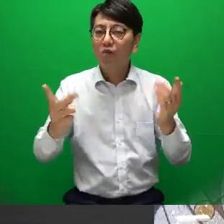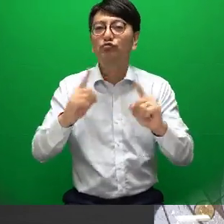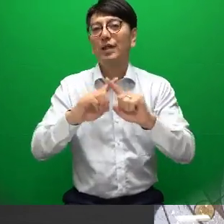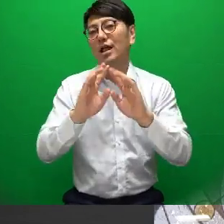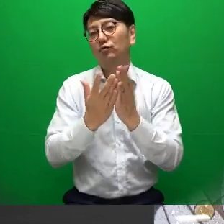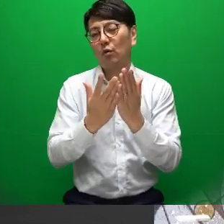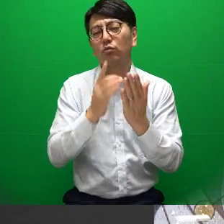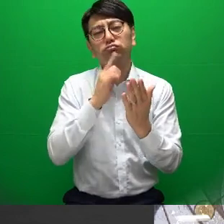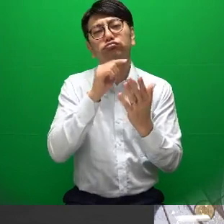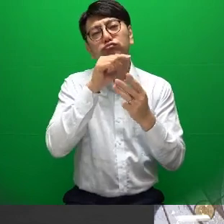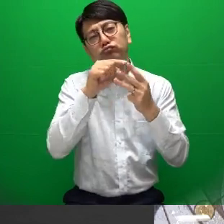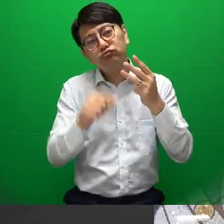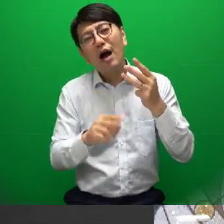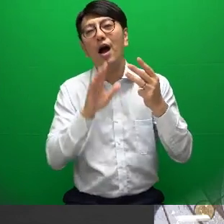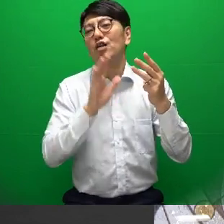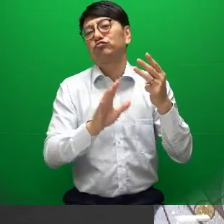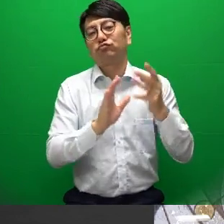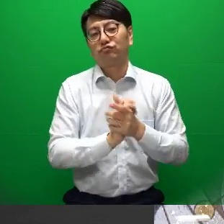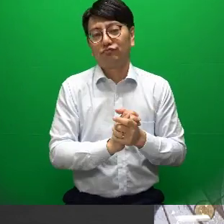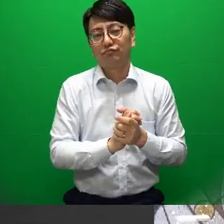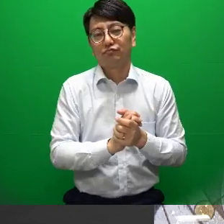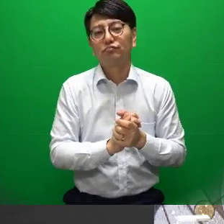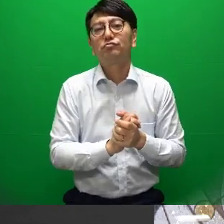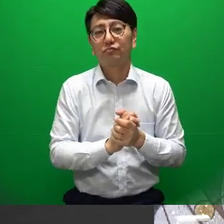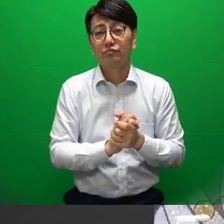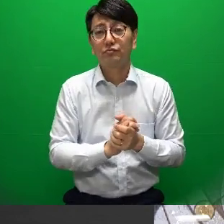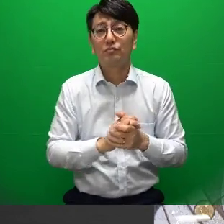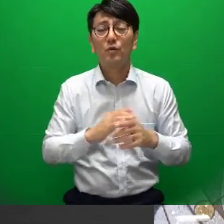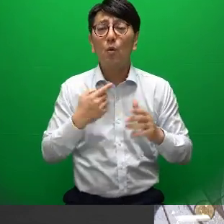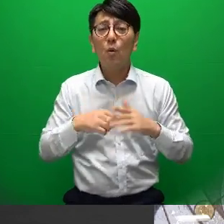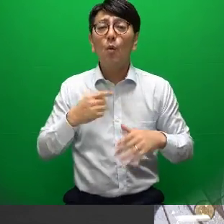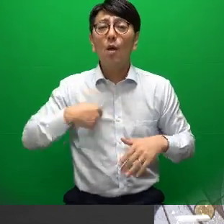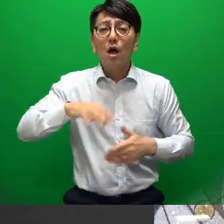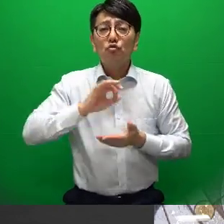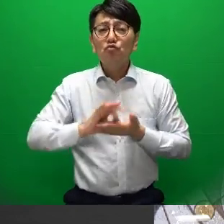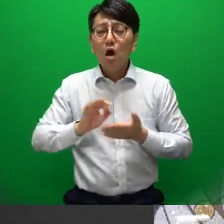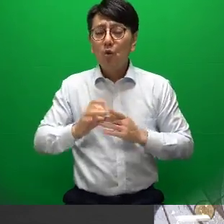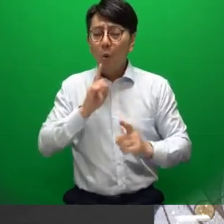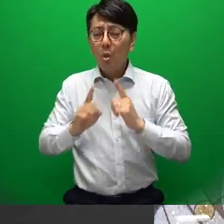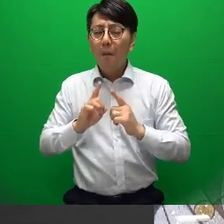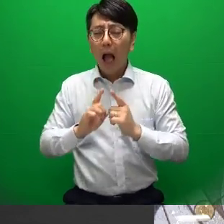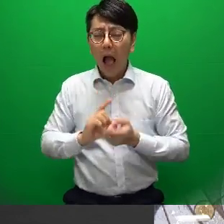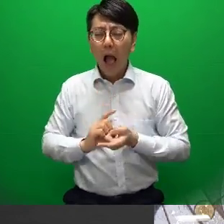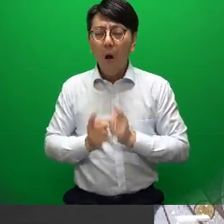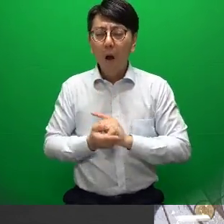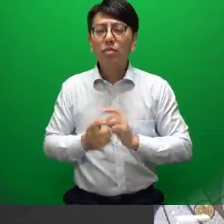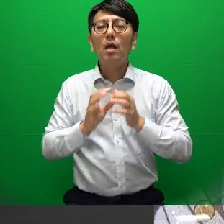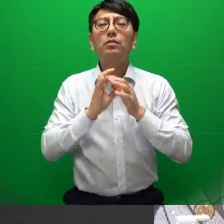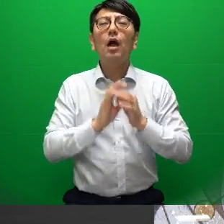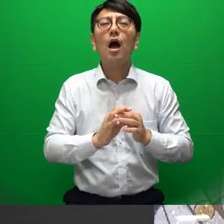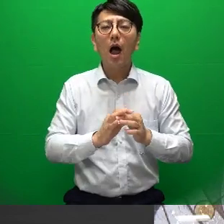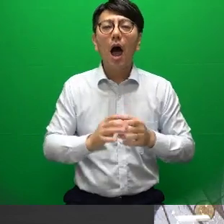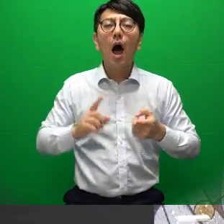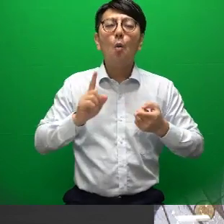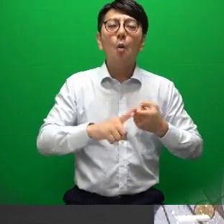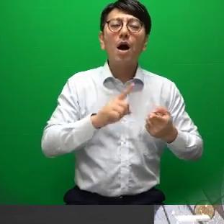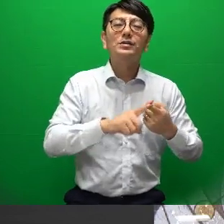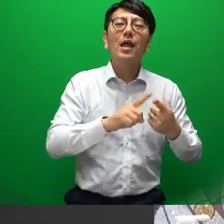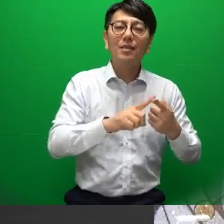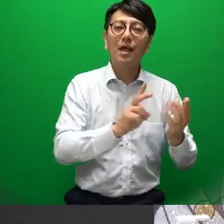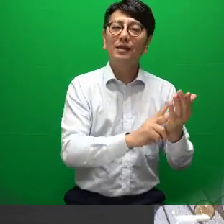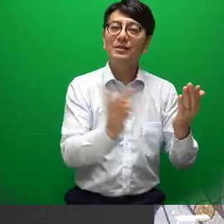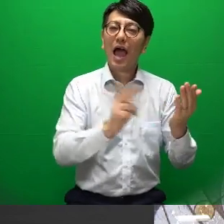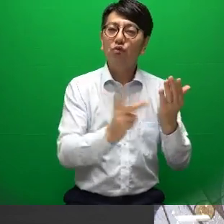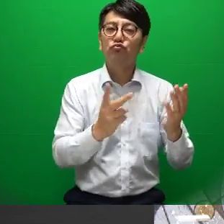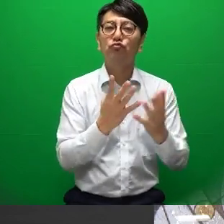くるわけですねこれは言葉自体が変化しているそれに適応するためにそうなっているんだということ